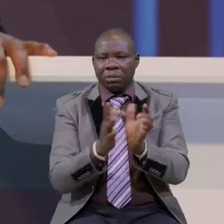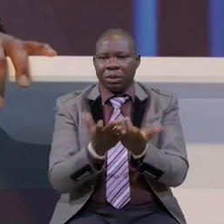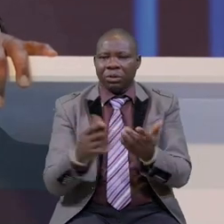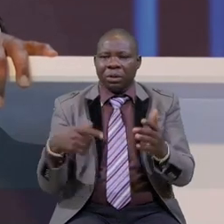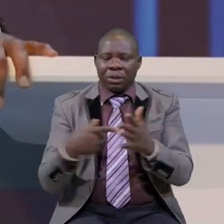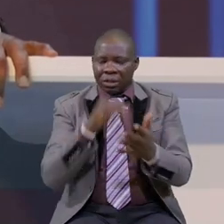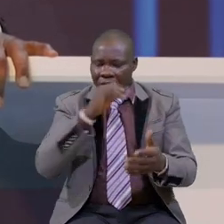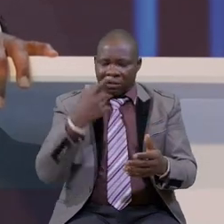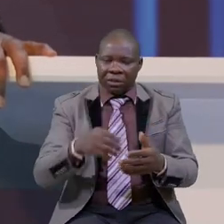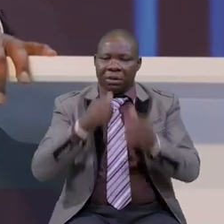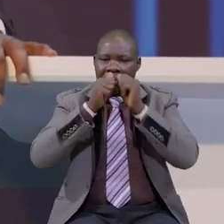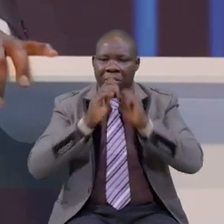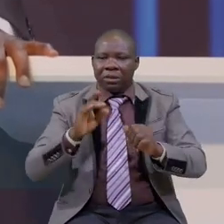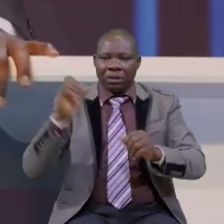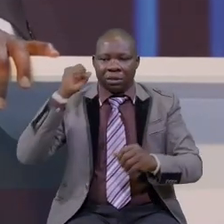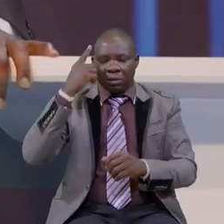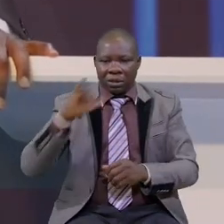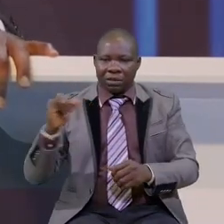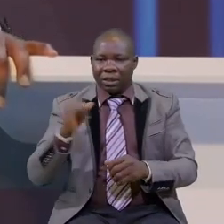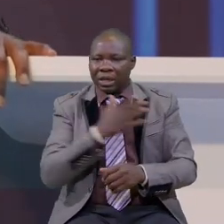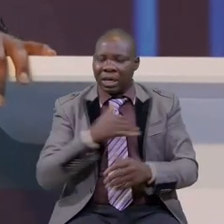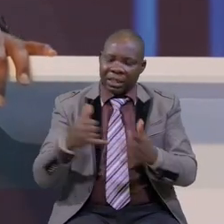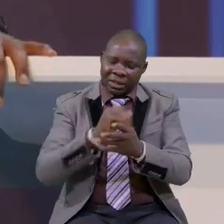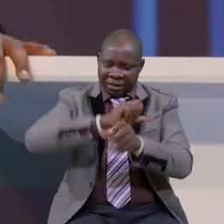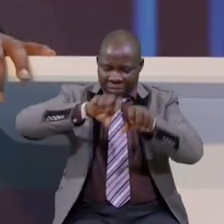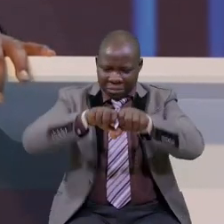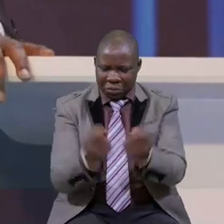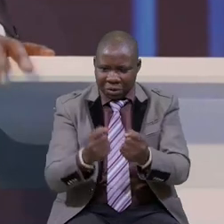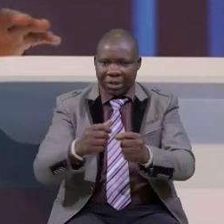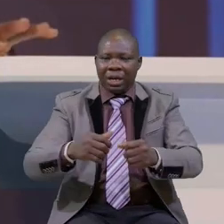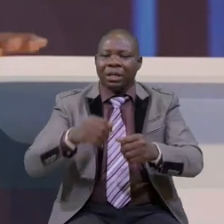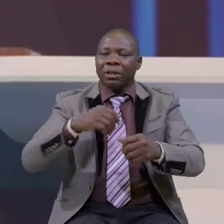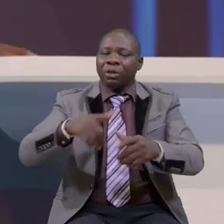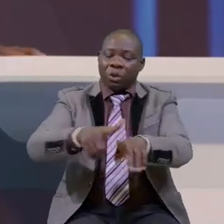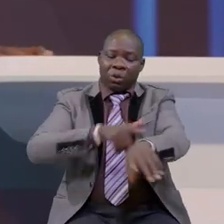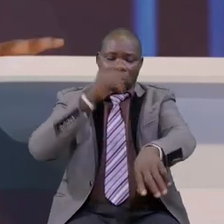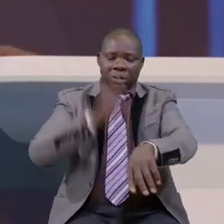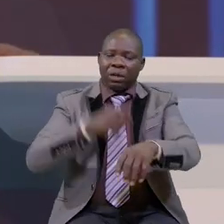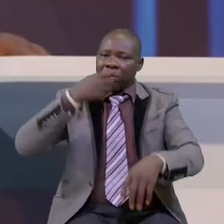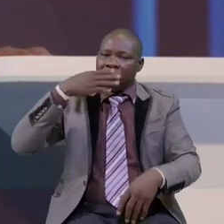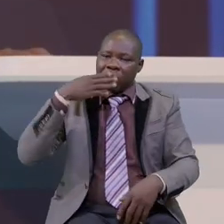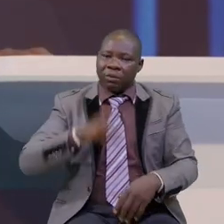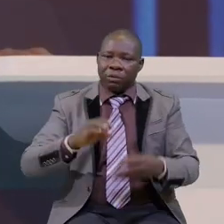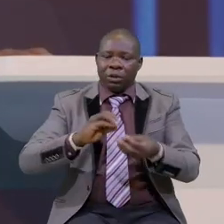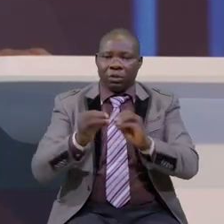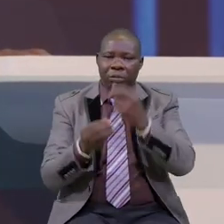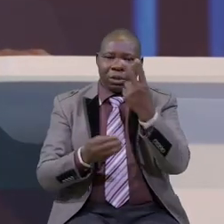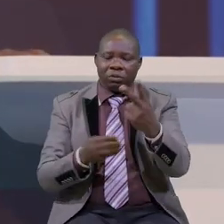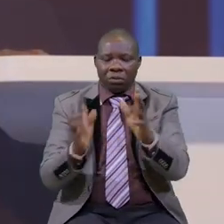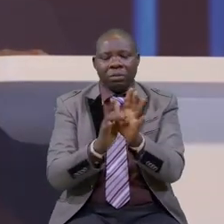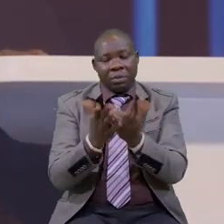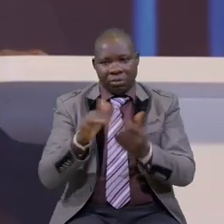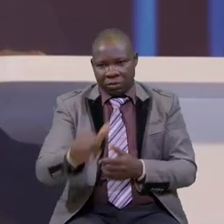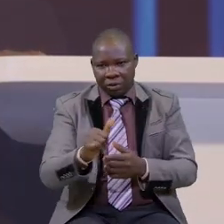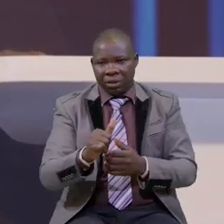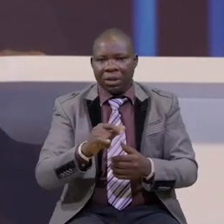c'est l'illumination bénie et qui brise le mal de longue date. Deuxièmement, la Bible,